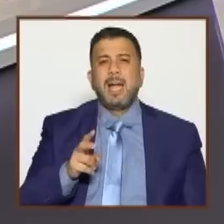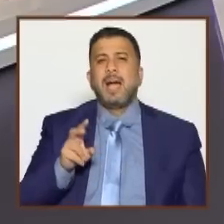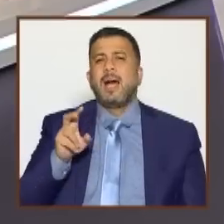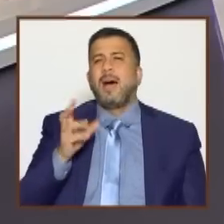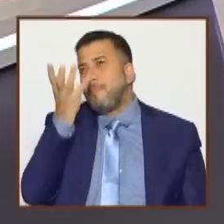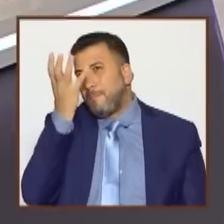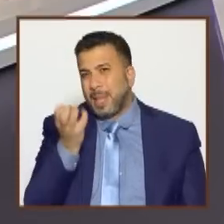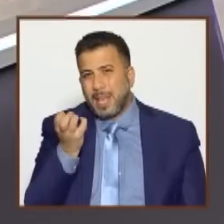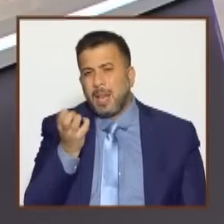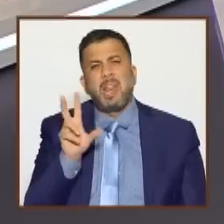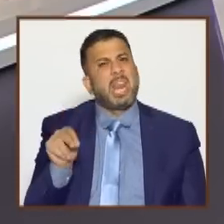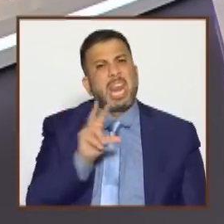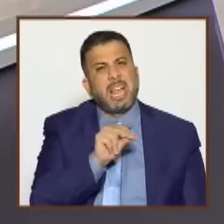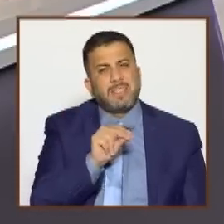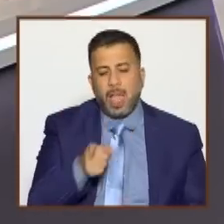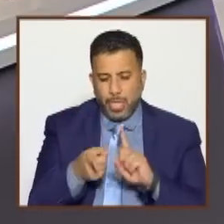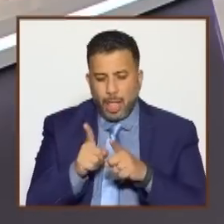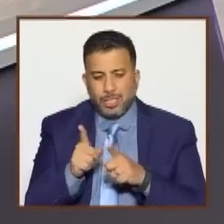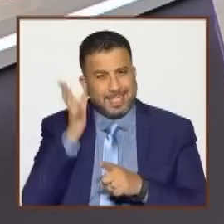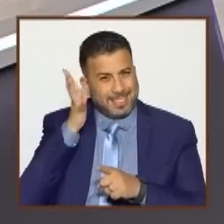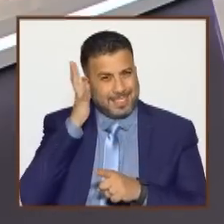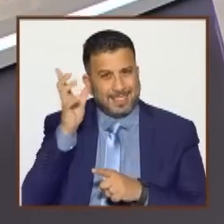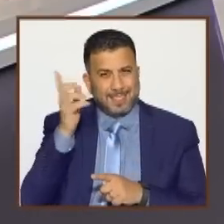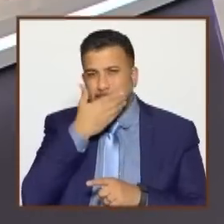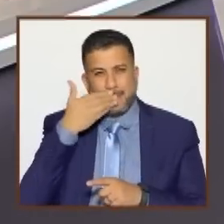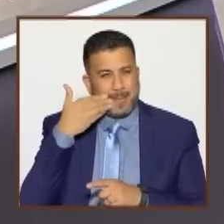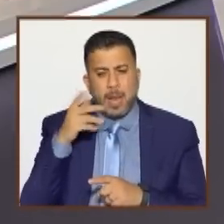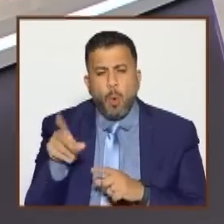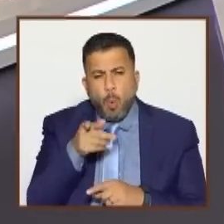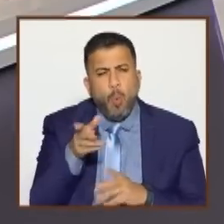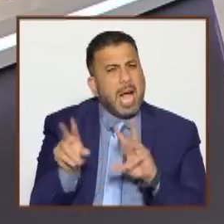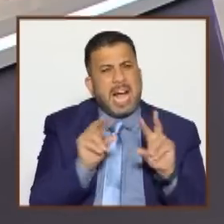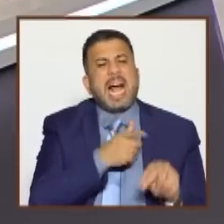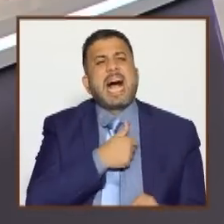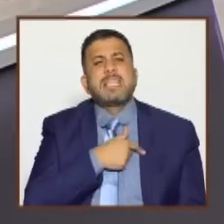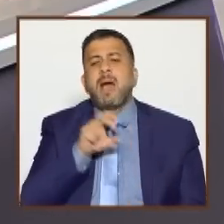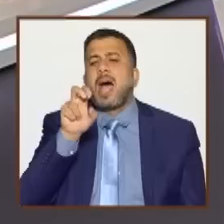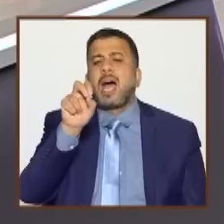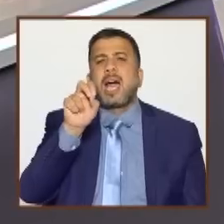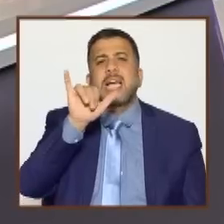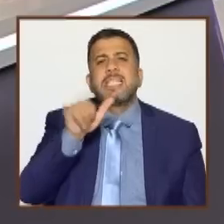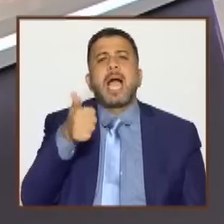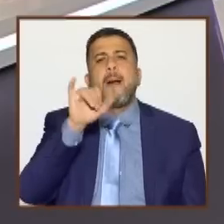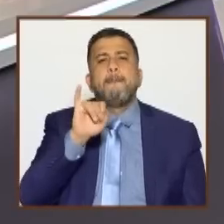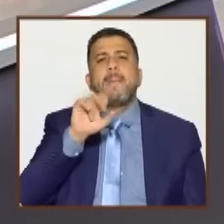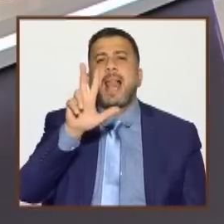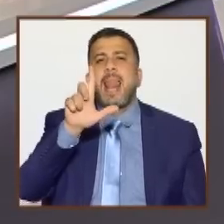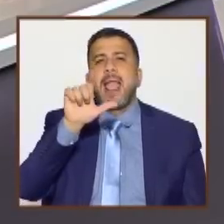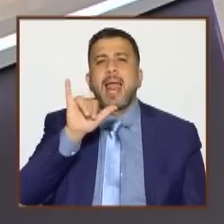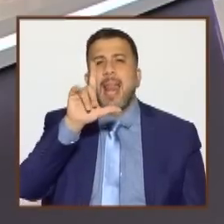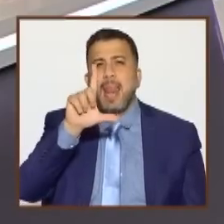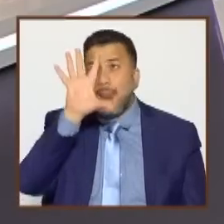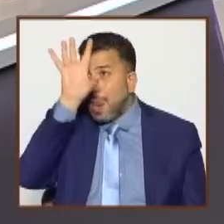لو صليت مثلا في المنزل والتزمت فيها هل يعني هذا أفضل وما الأفضل من حيث